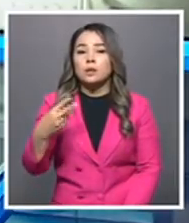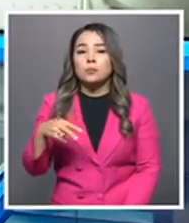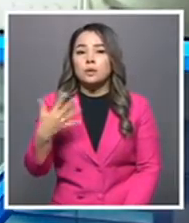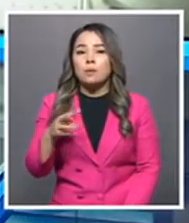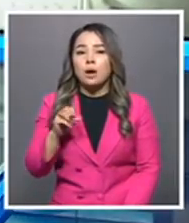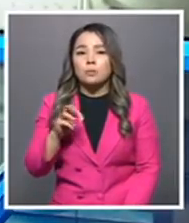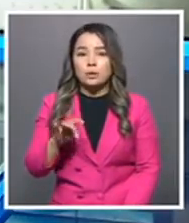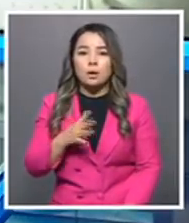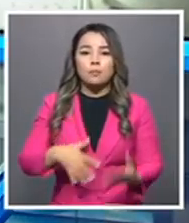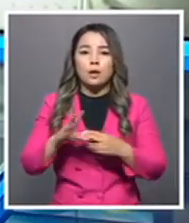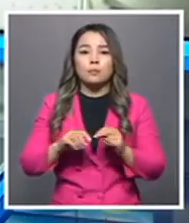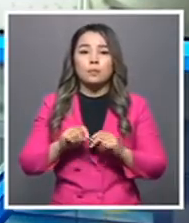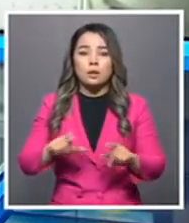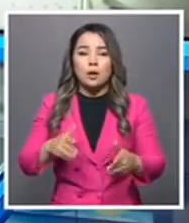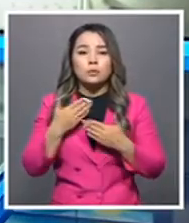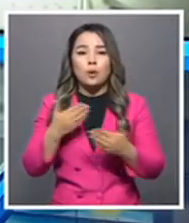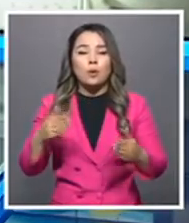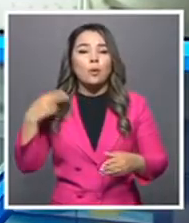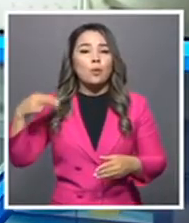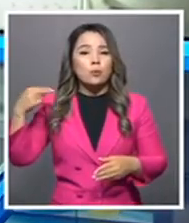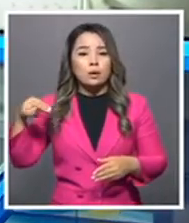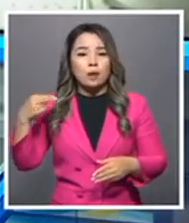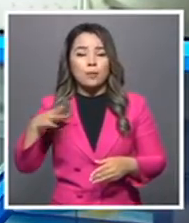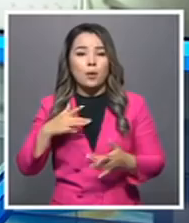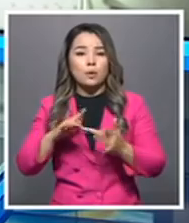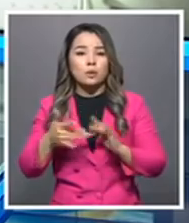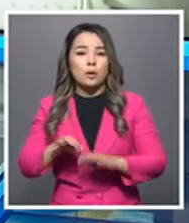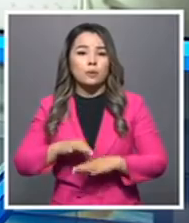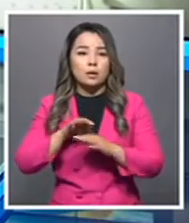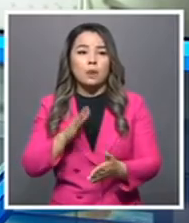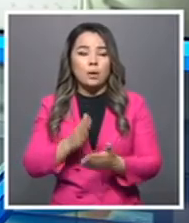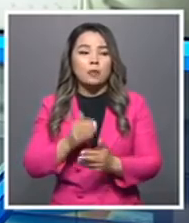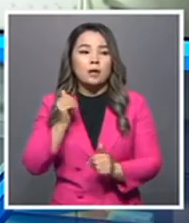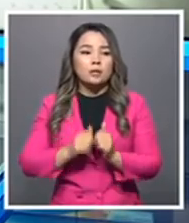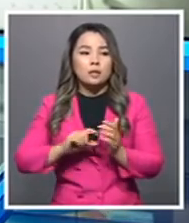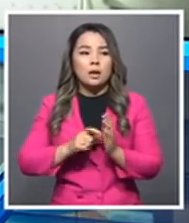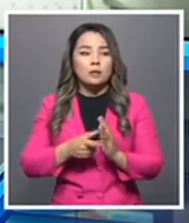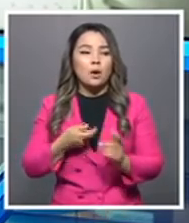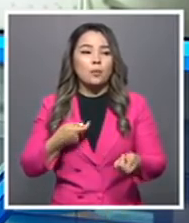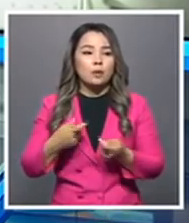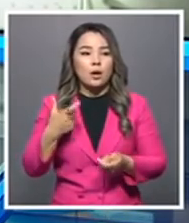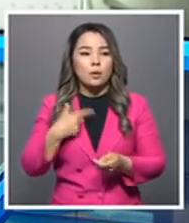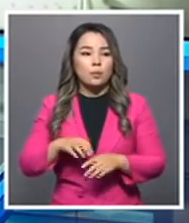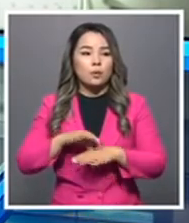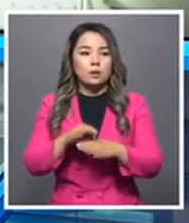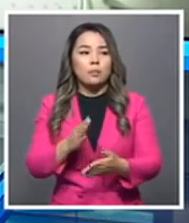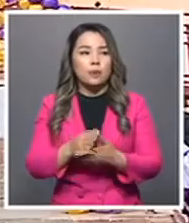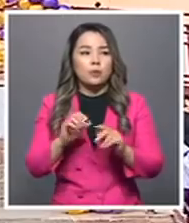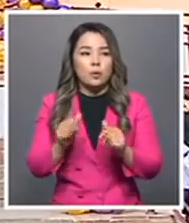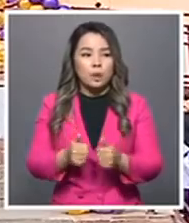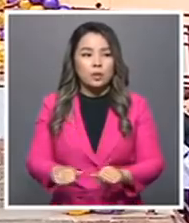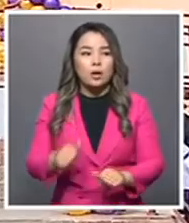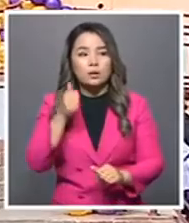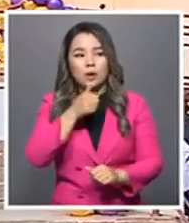25 мамырда барлық мектепте соңғы қоңырау шарасы онлайн түрде өтеді. Оны әр сынып жетекшісі өзі ұйымдастырады. Оқу жылын